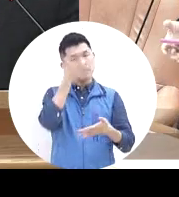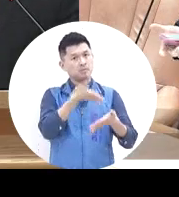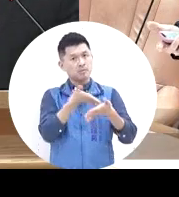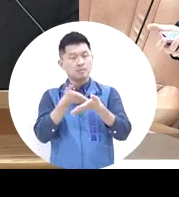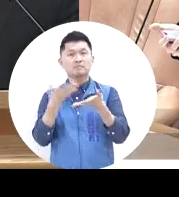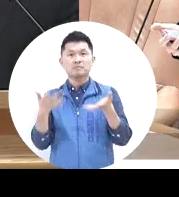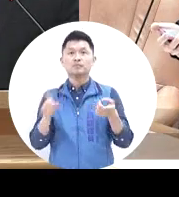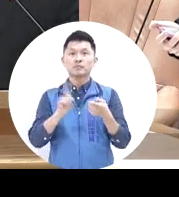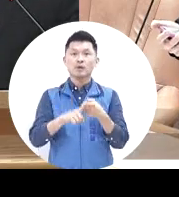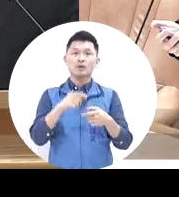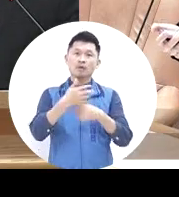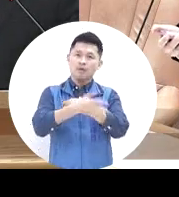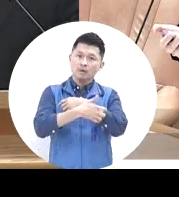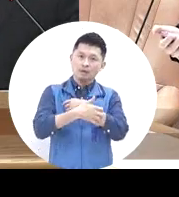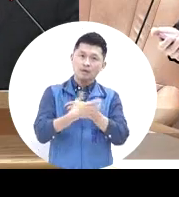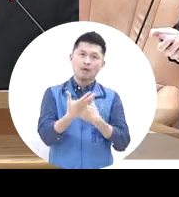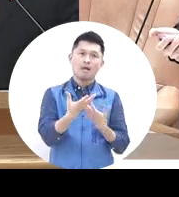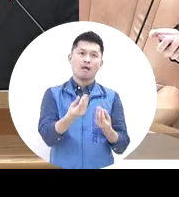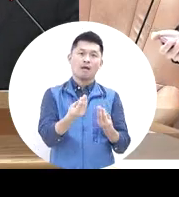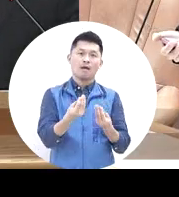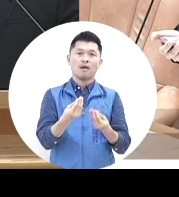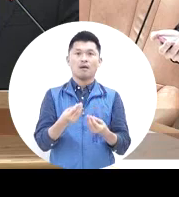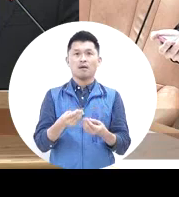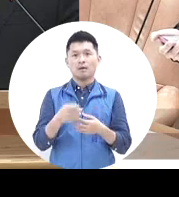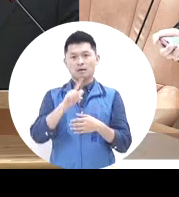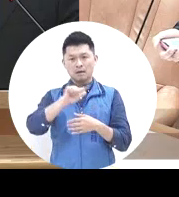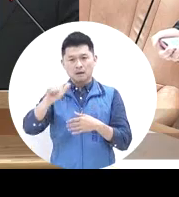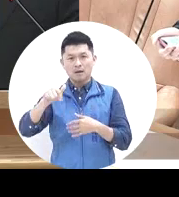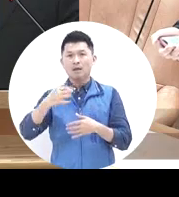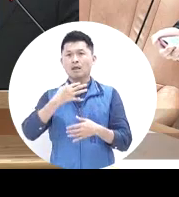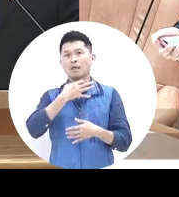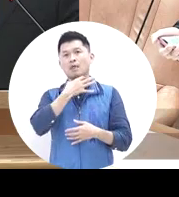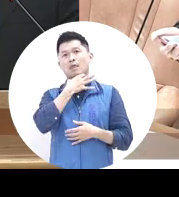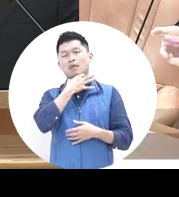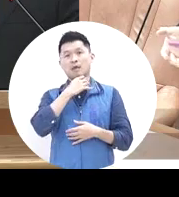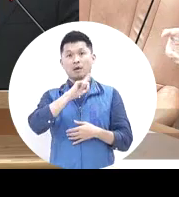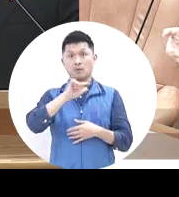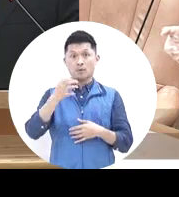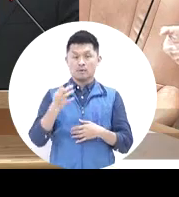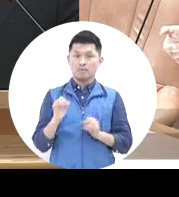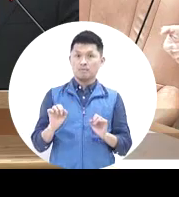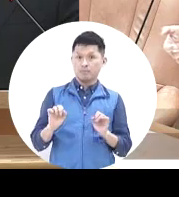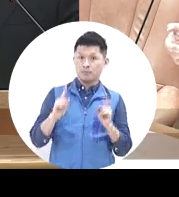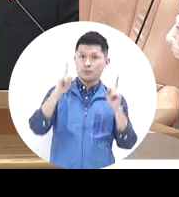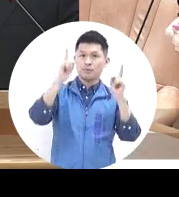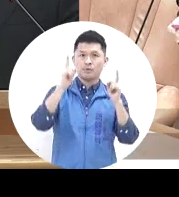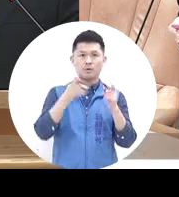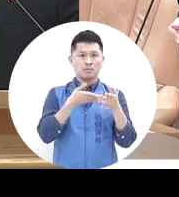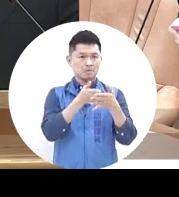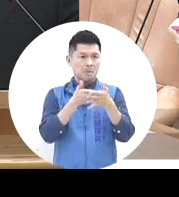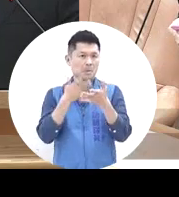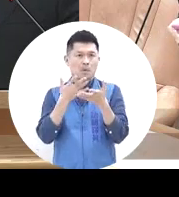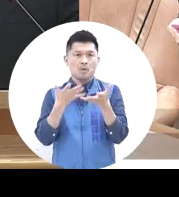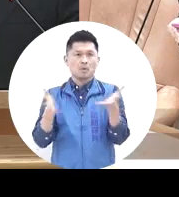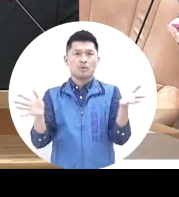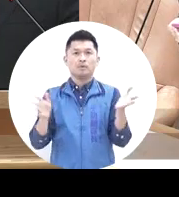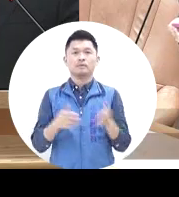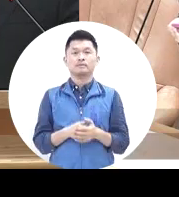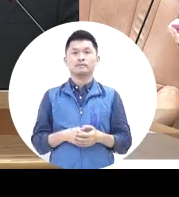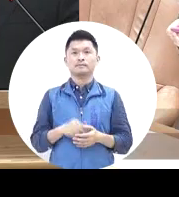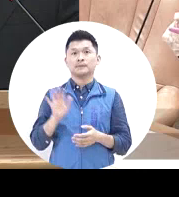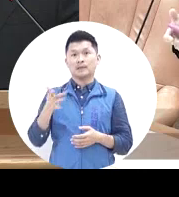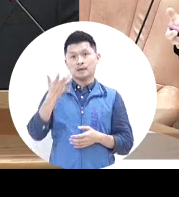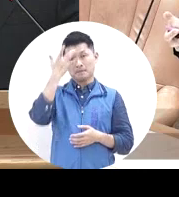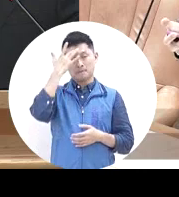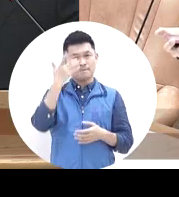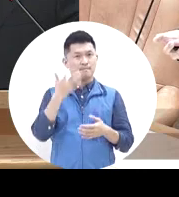缺工缺料 是非常严重， 物价又上涨， 没错， 所以我们碰到很多困难。但是再大的困难，